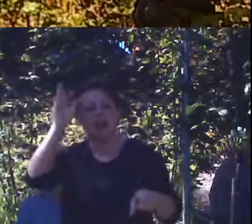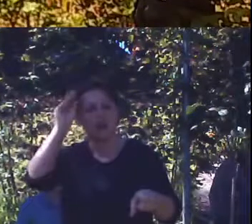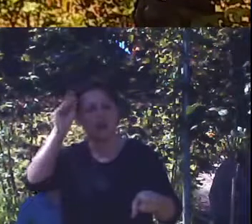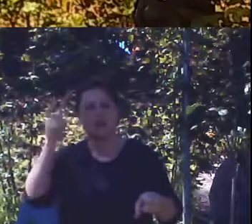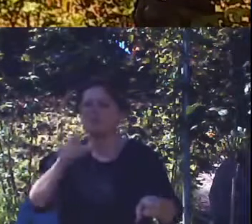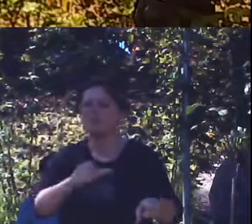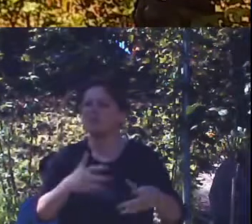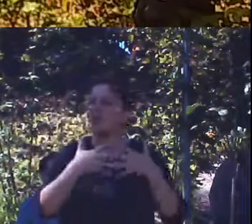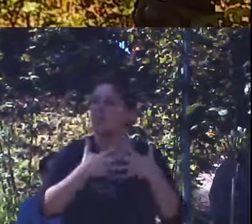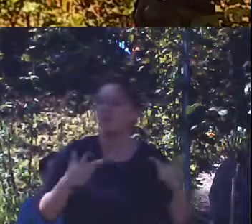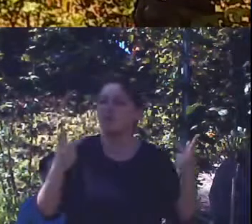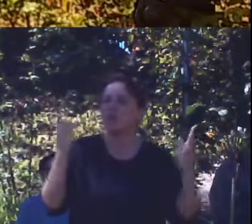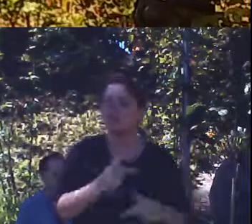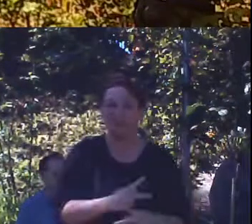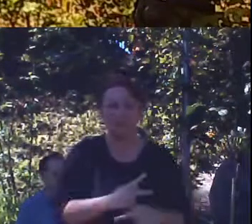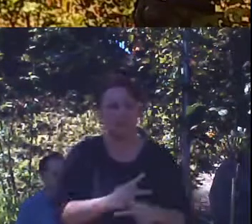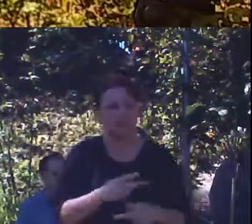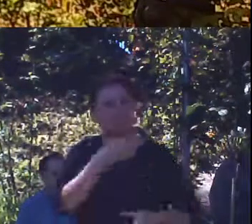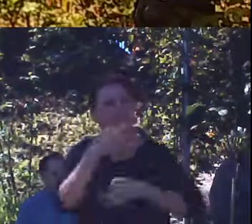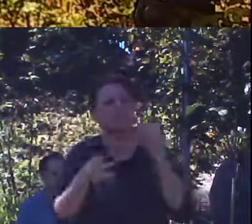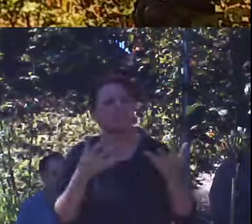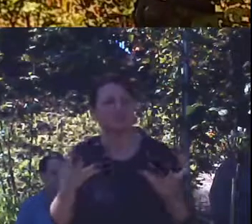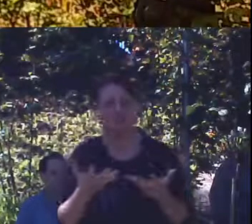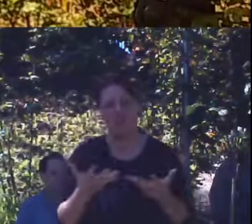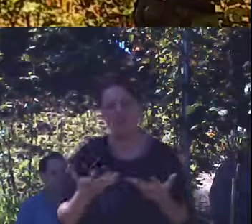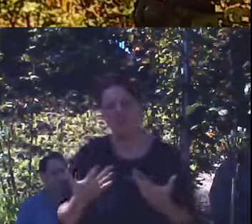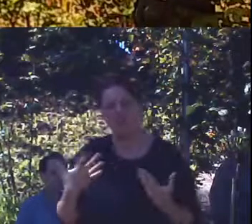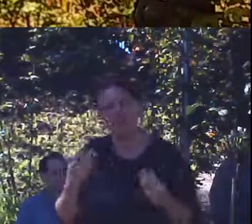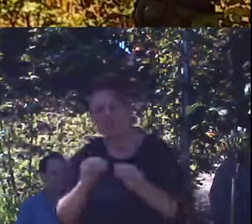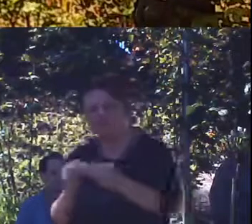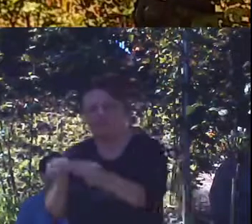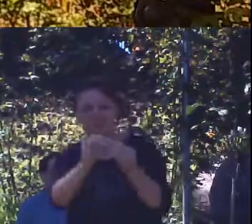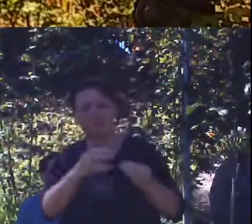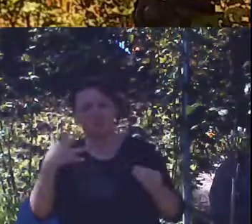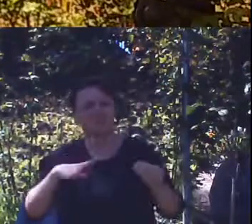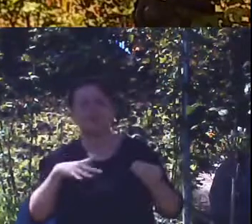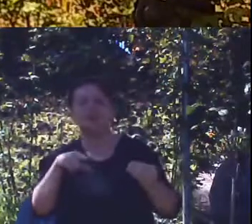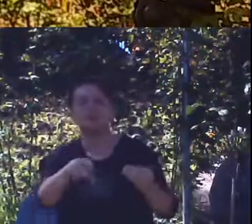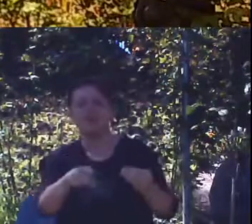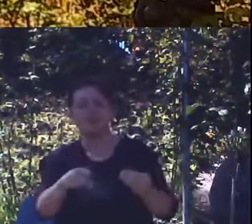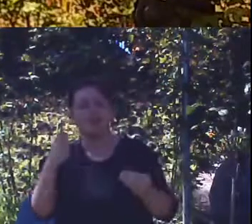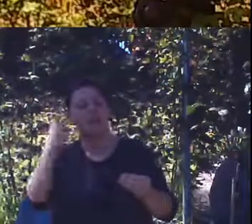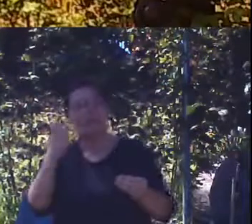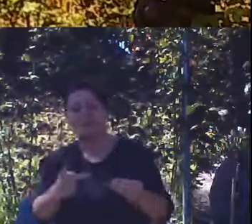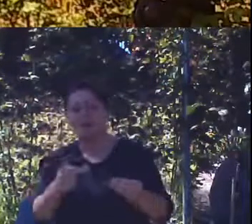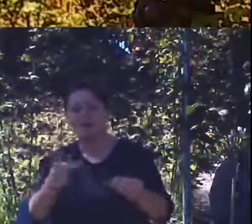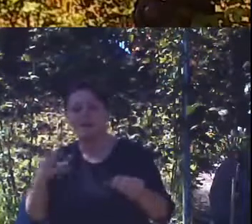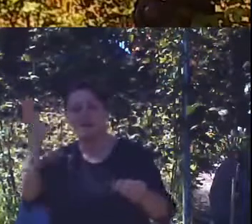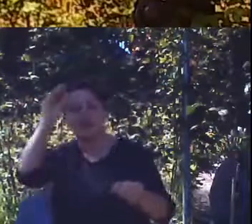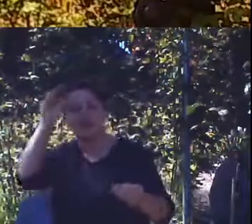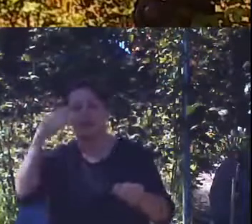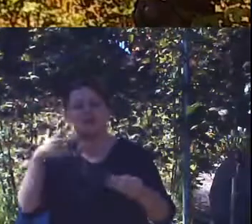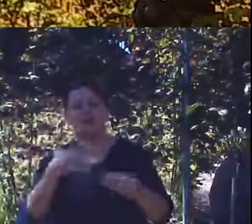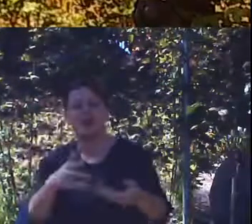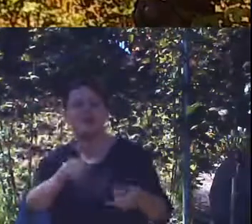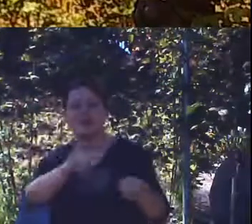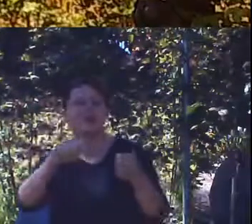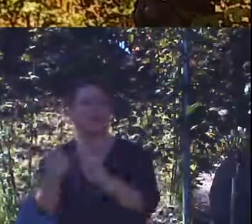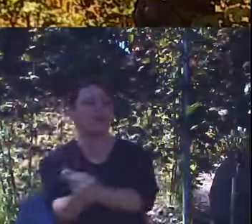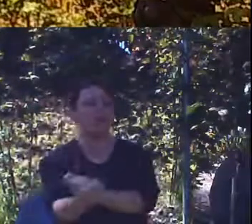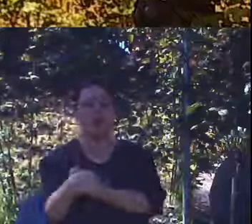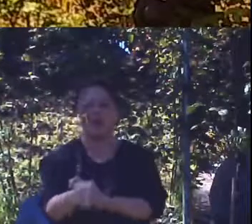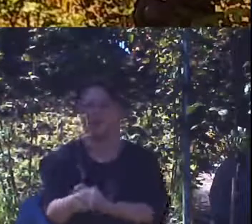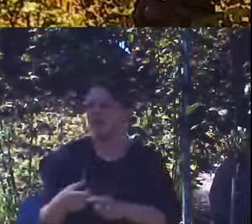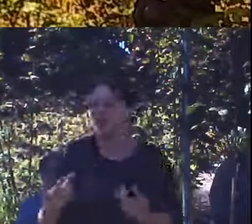nell'amare ciò che non ci piace per poterlo cambiare a me pare che questo sia lo stile di